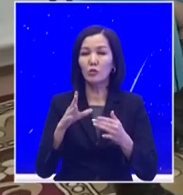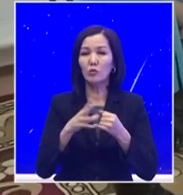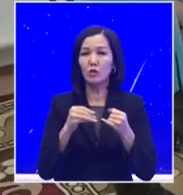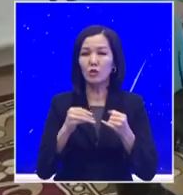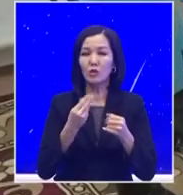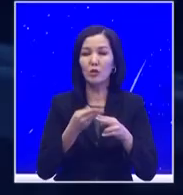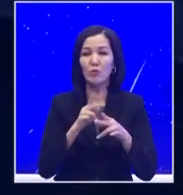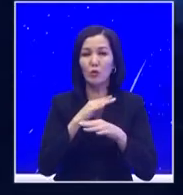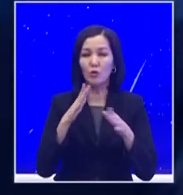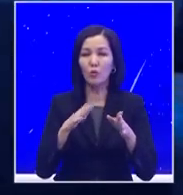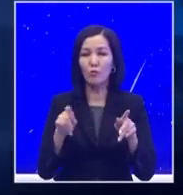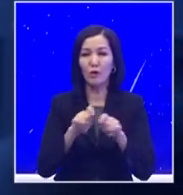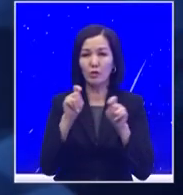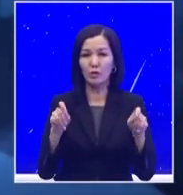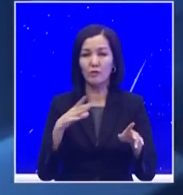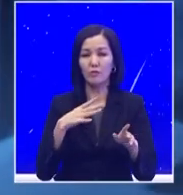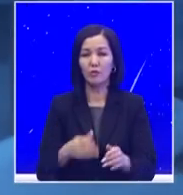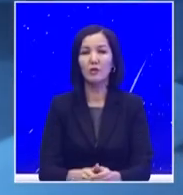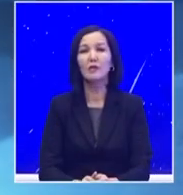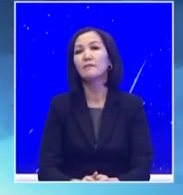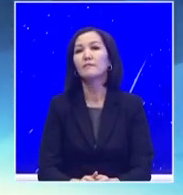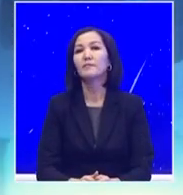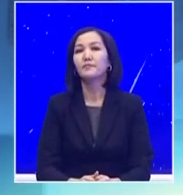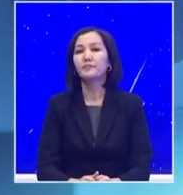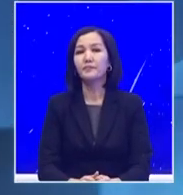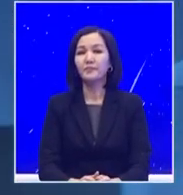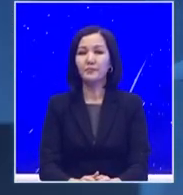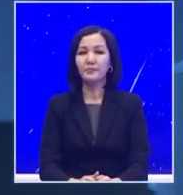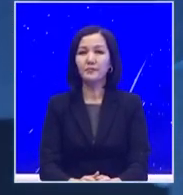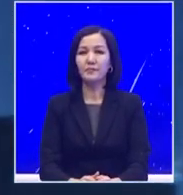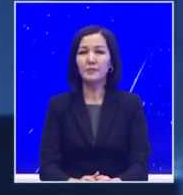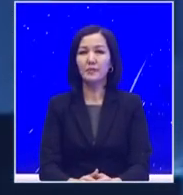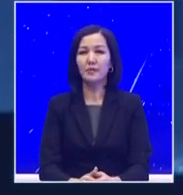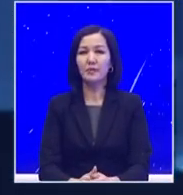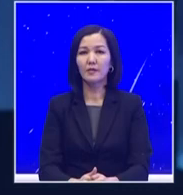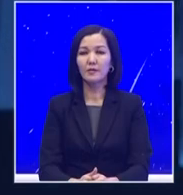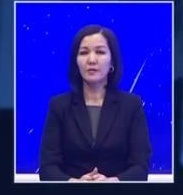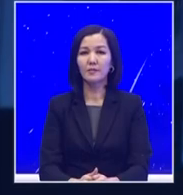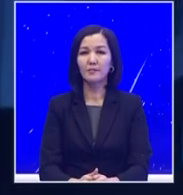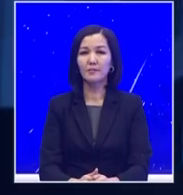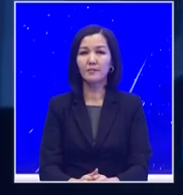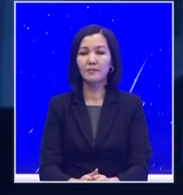жүзеге асып отыр. Кәмшат Мұхамеджан, Мәди Байбосын, Жетісу арнасы, Панфилов ауданынан.